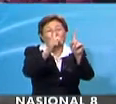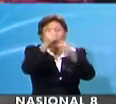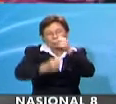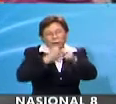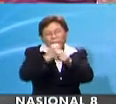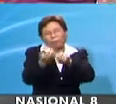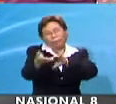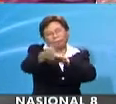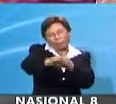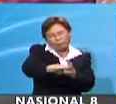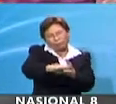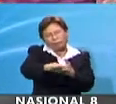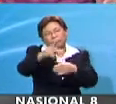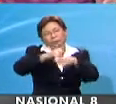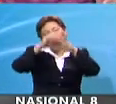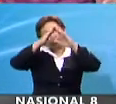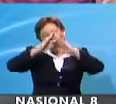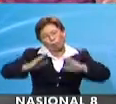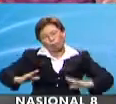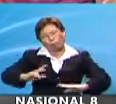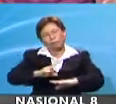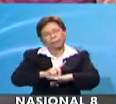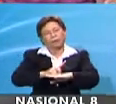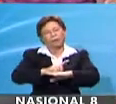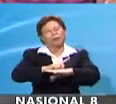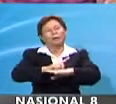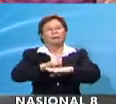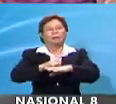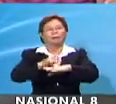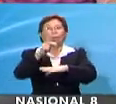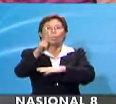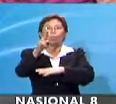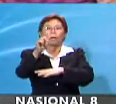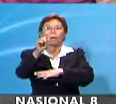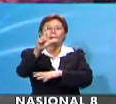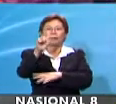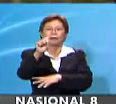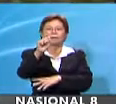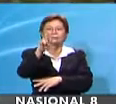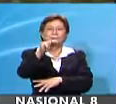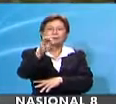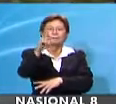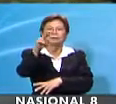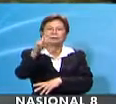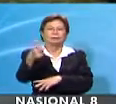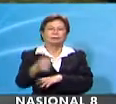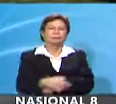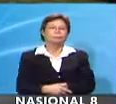menghebuskan Nafas Terakhir di rumahnya di kampung Bukit nambuah Kuala nerang